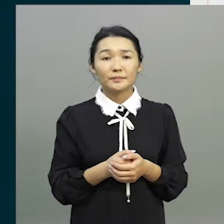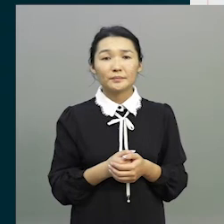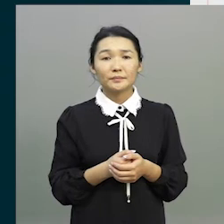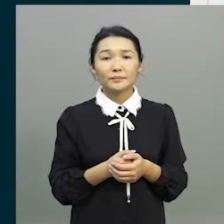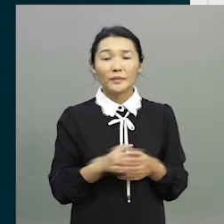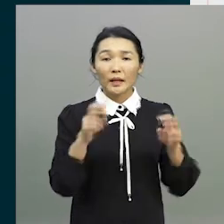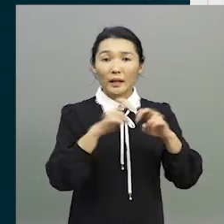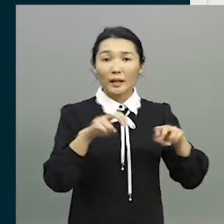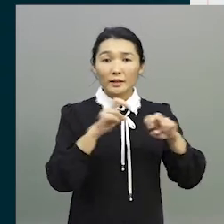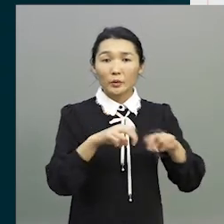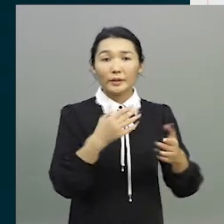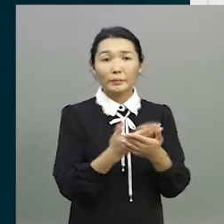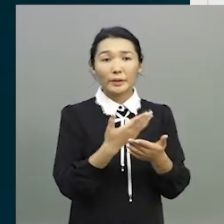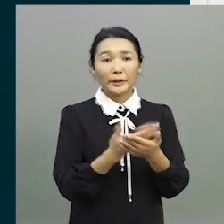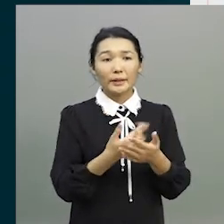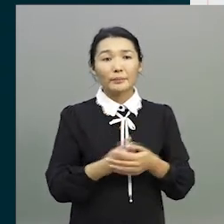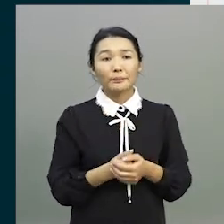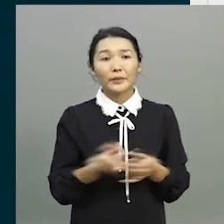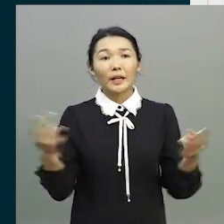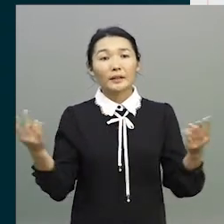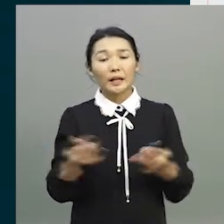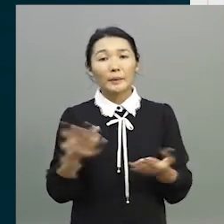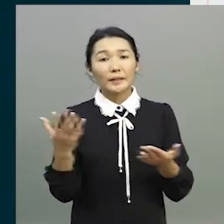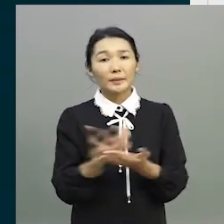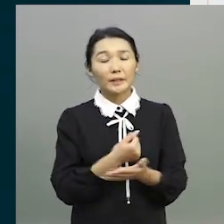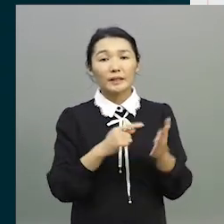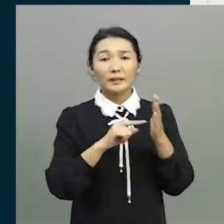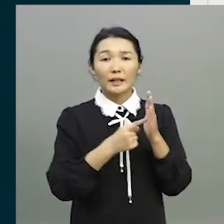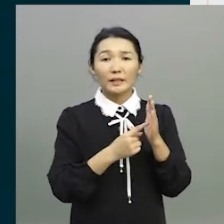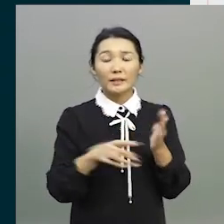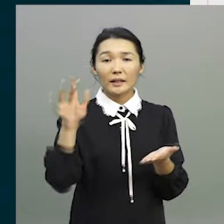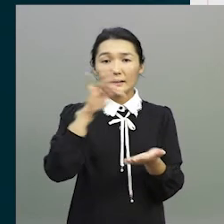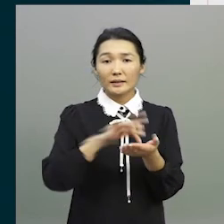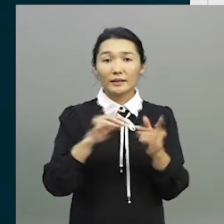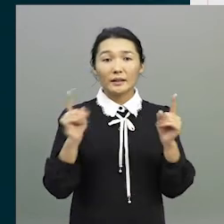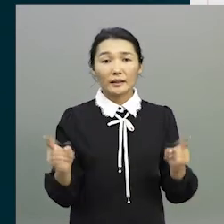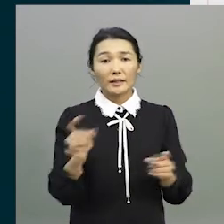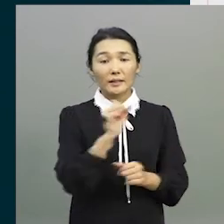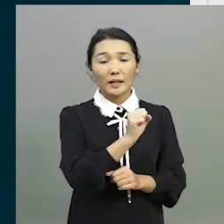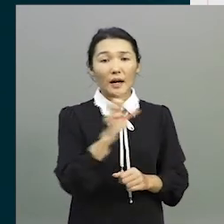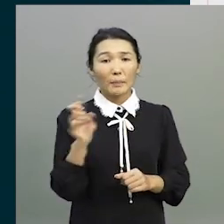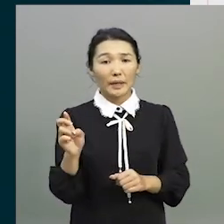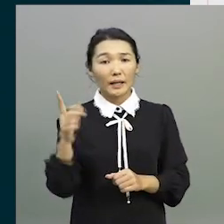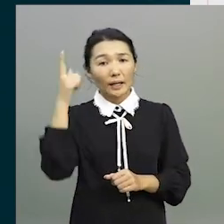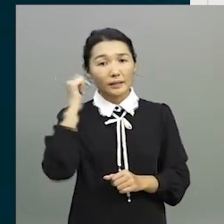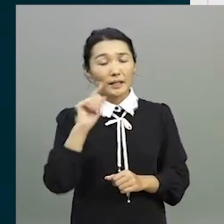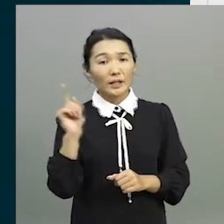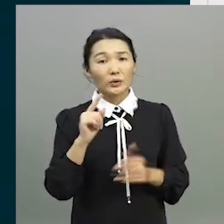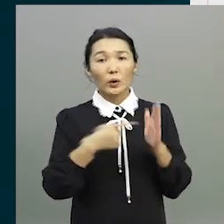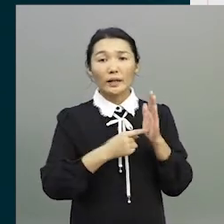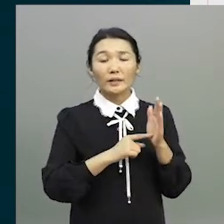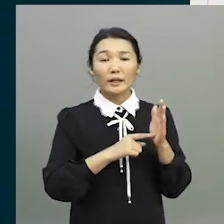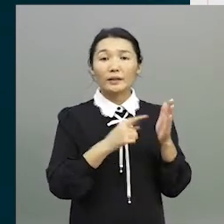рассмотрим пример необходимо найти координаты середины отрезка а.б. зная что координаты точки